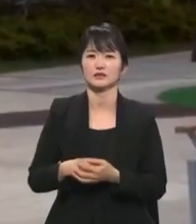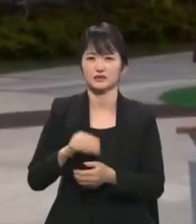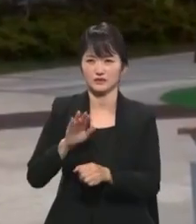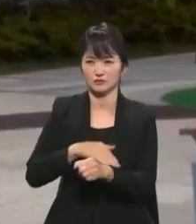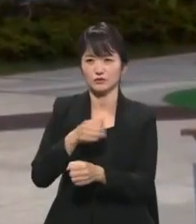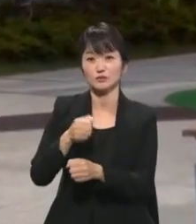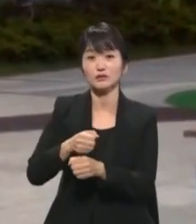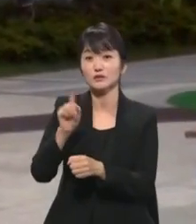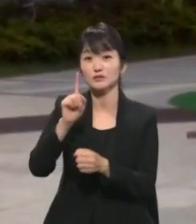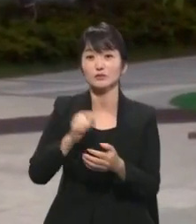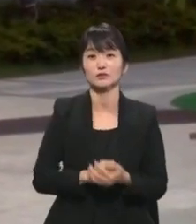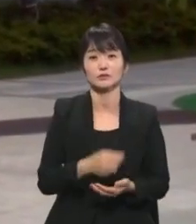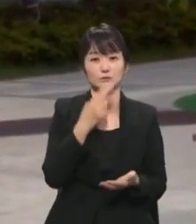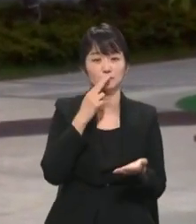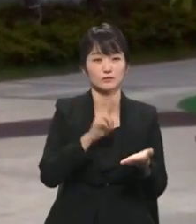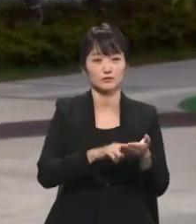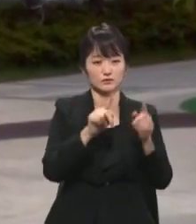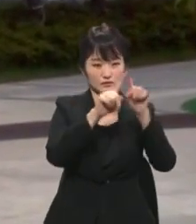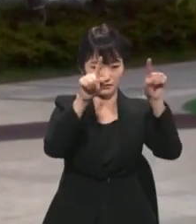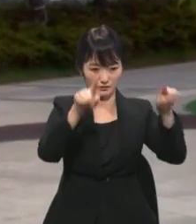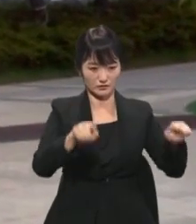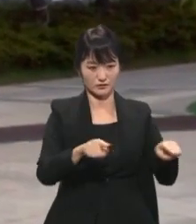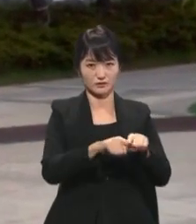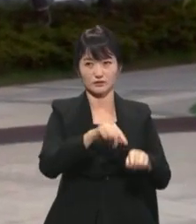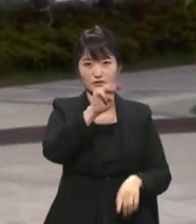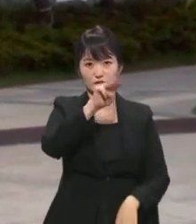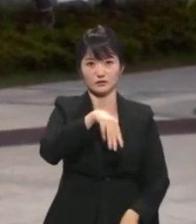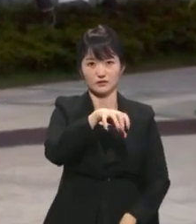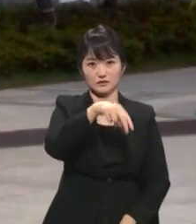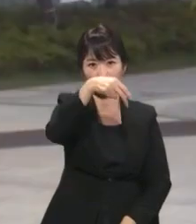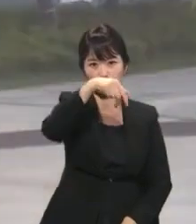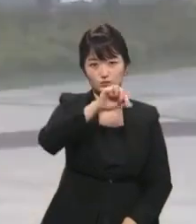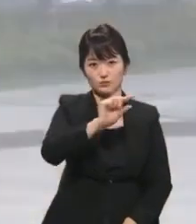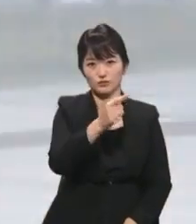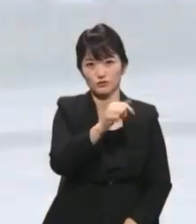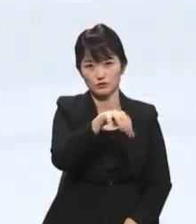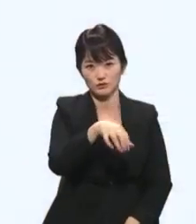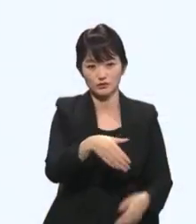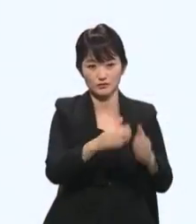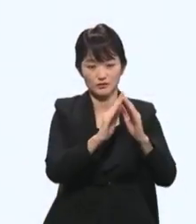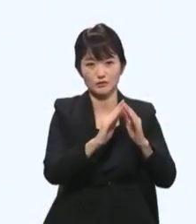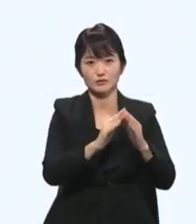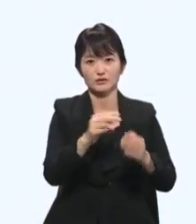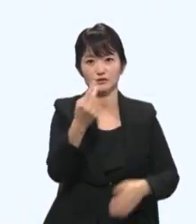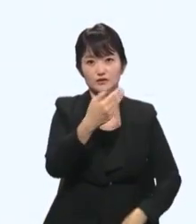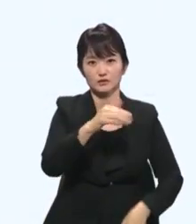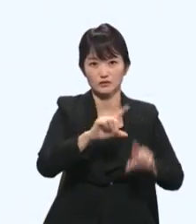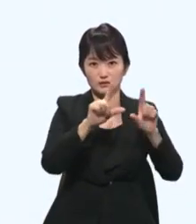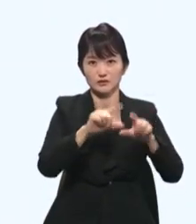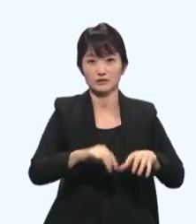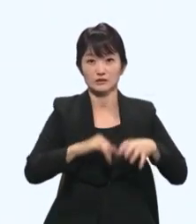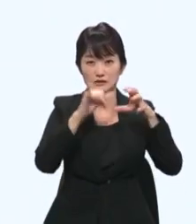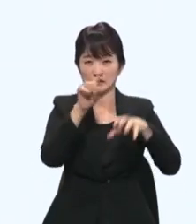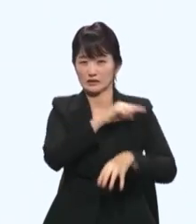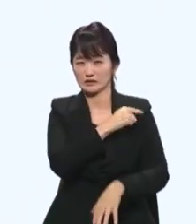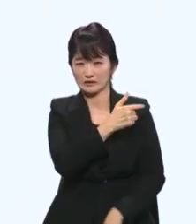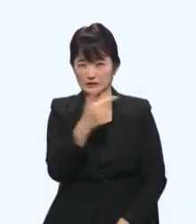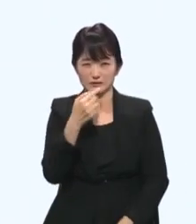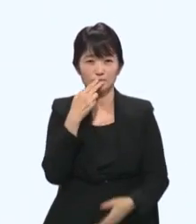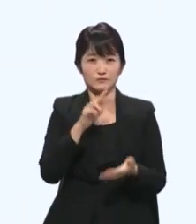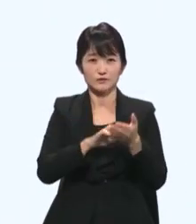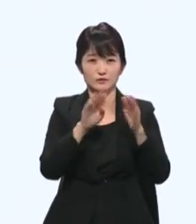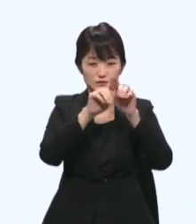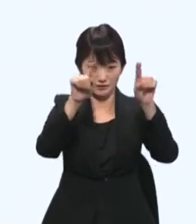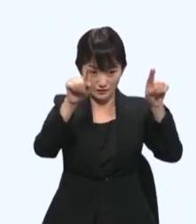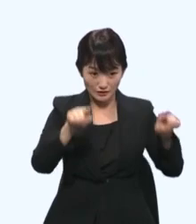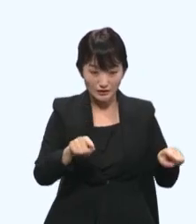드릴게요 먼저 이제 우체통인데 광주 수완동에 2009년에 설치를 했습니다 세상에서 가장 컸던 우체통